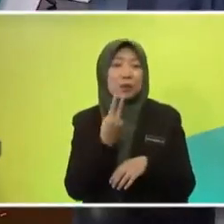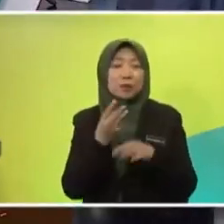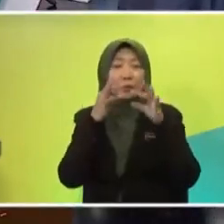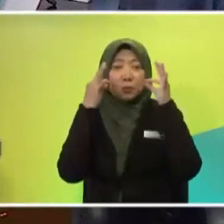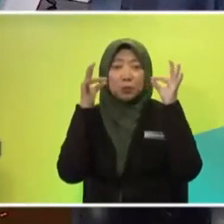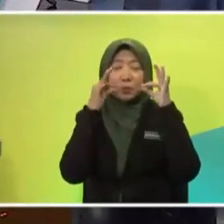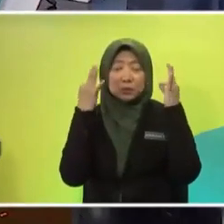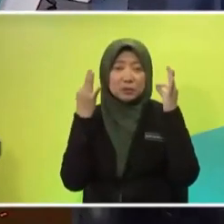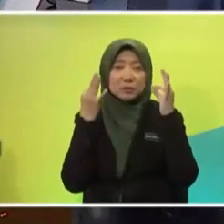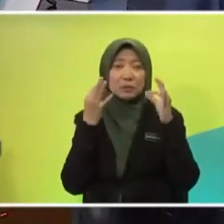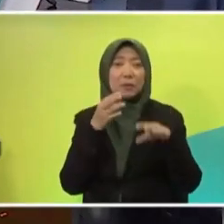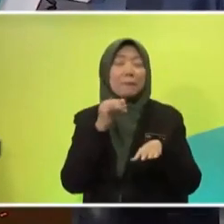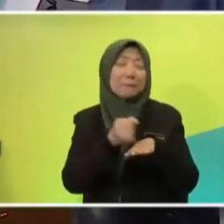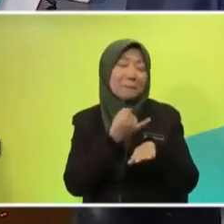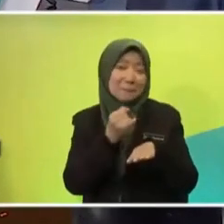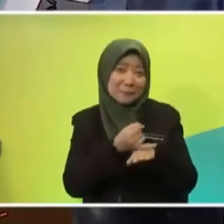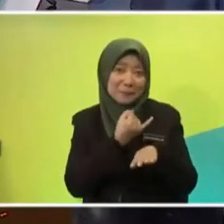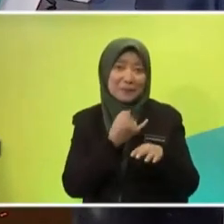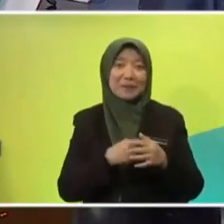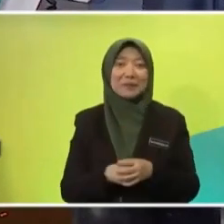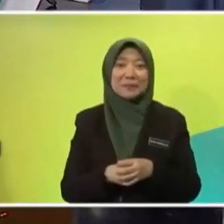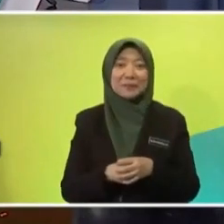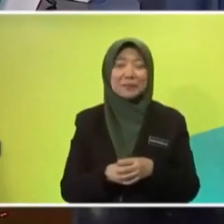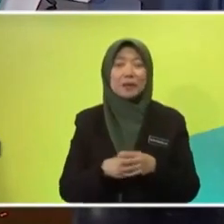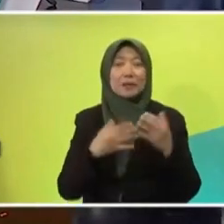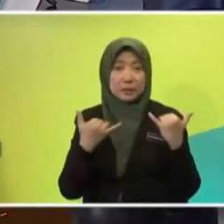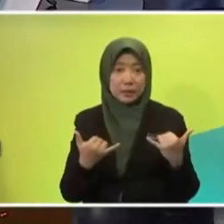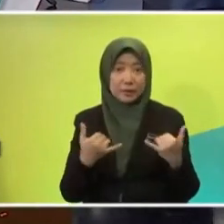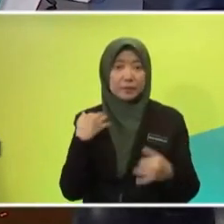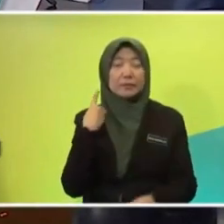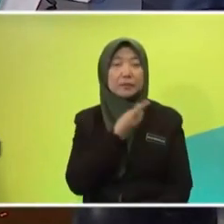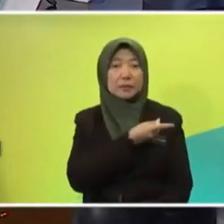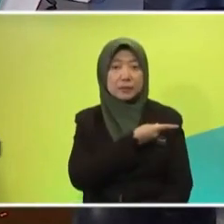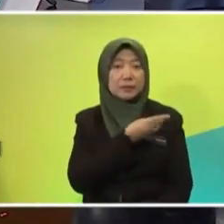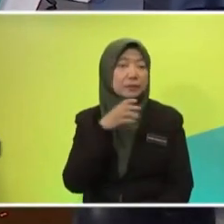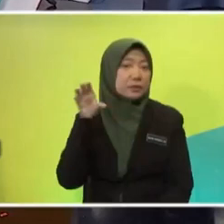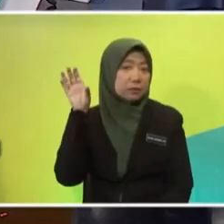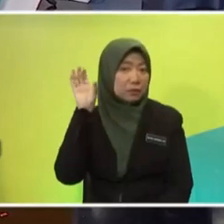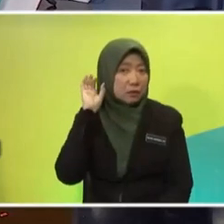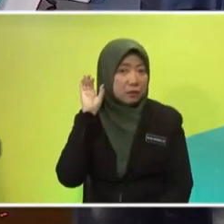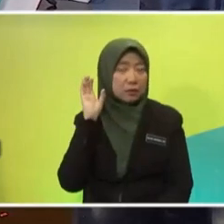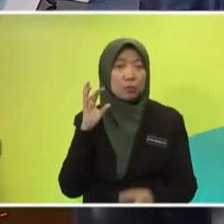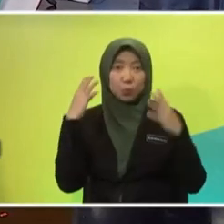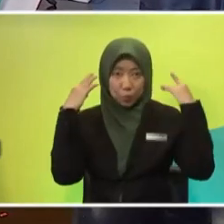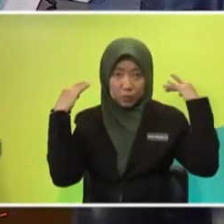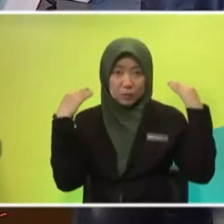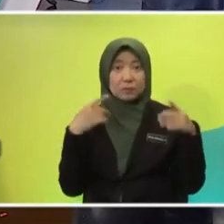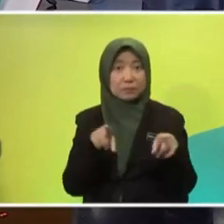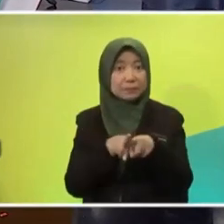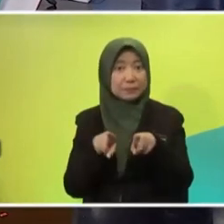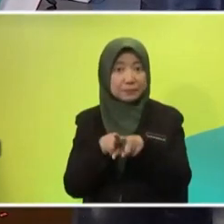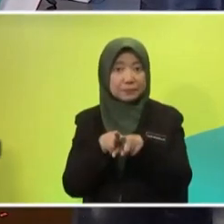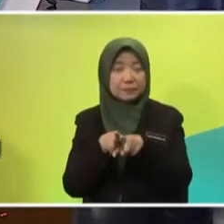bagus betul. Okey. Sekarang kita dengar bersama-sama. Haiwan. Sebelum tu cikgu saya nak tanya. Ya. Cikgu